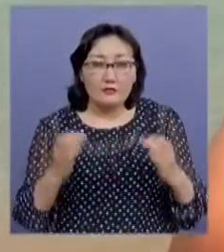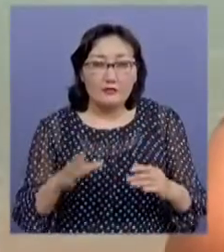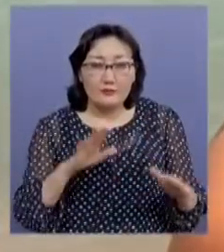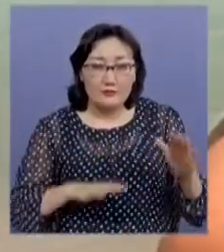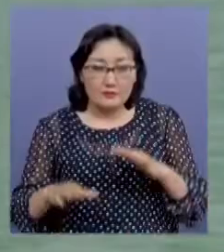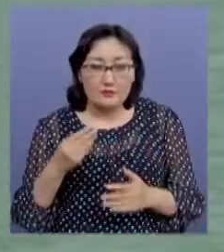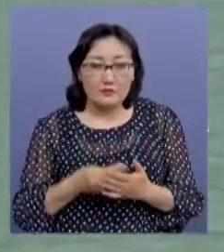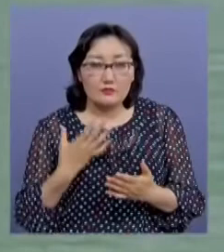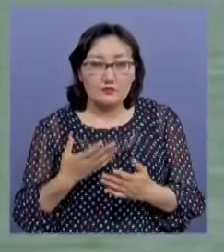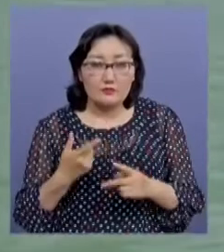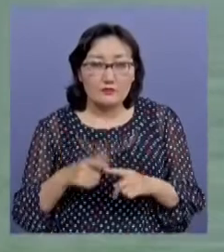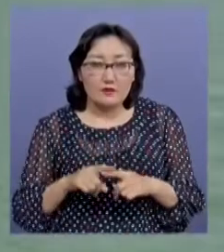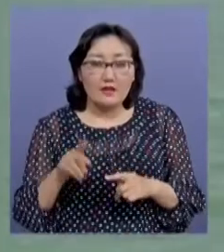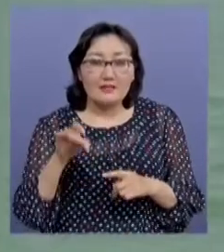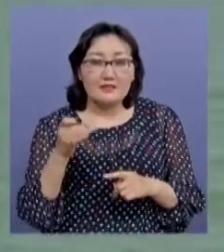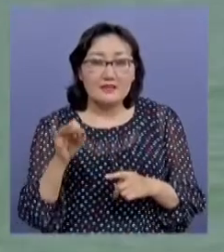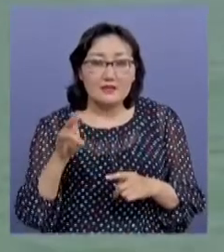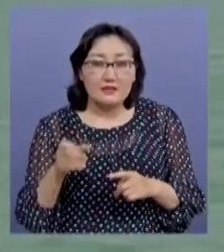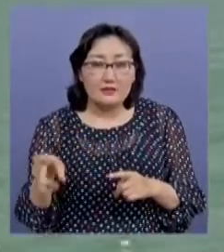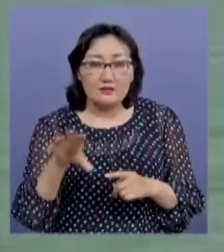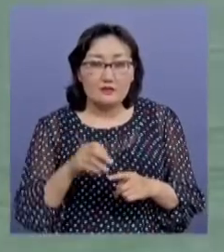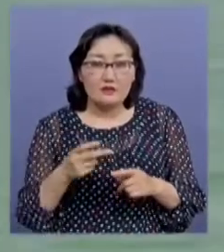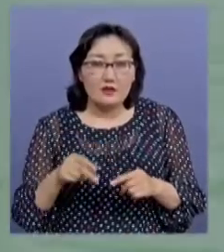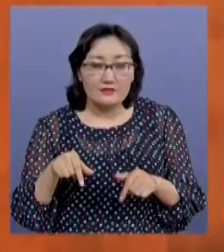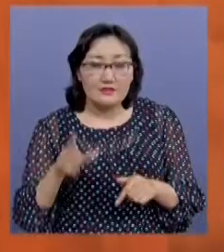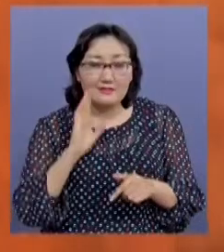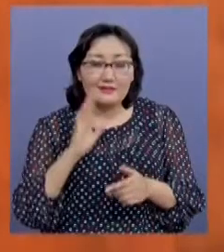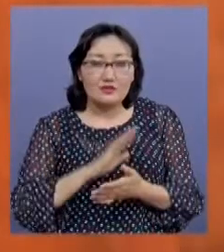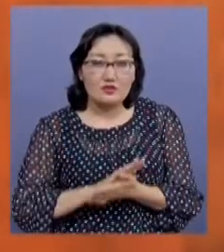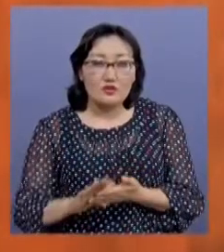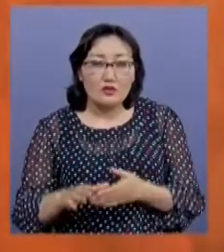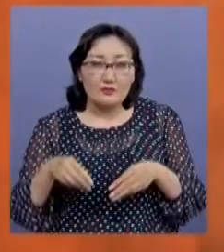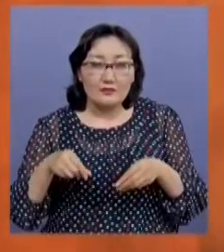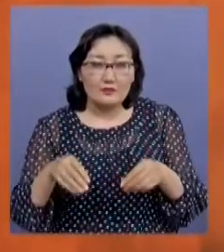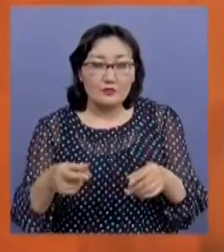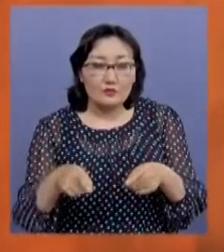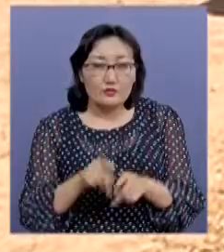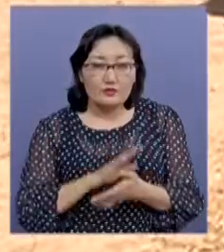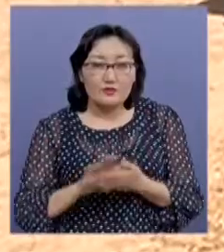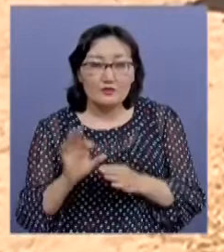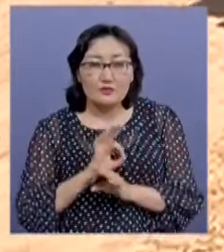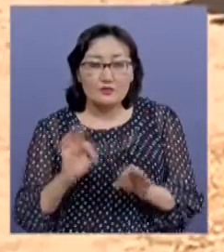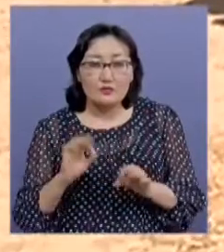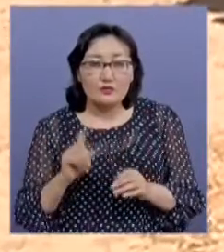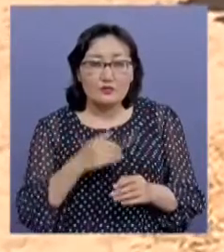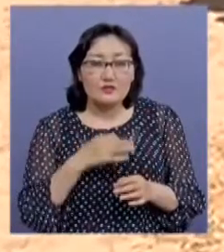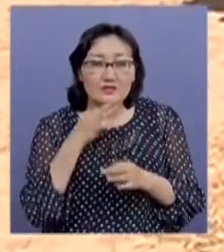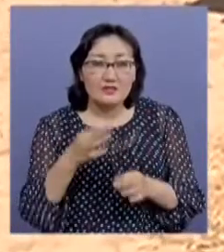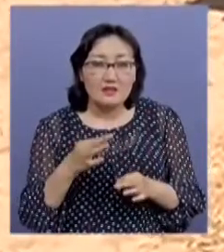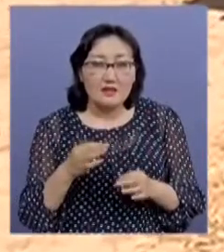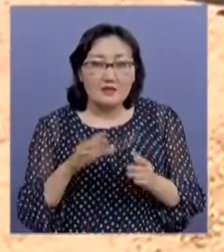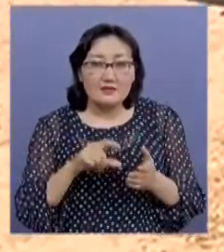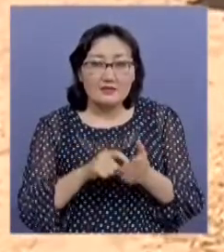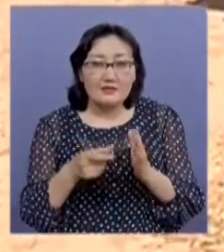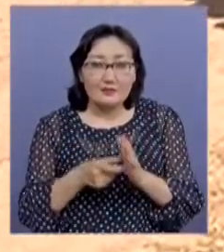дорого, я предпочитаю отдыхать на Сайране. Вода очень чистая, и песок очень чистый, все замечательно. Но хочу сказать, что кабинок